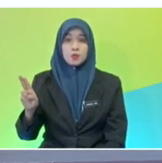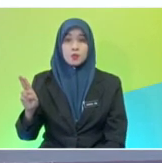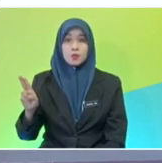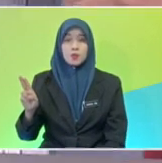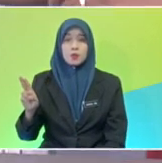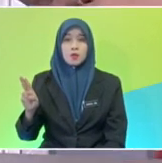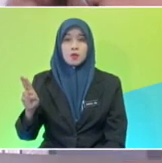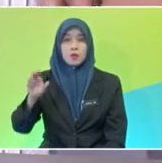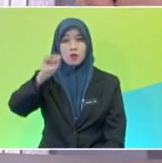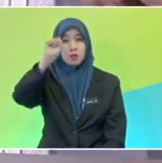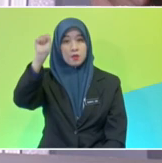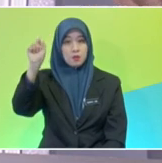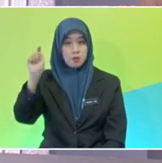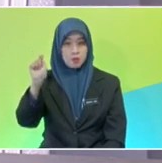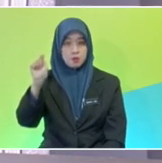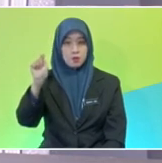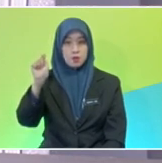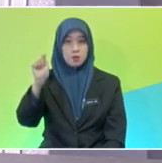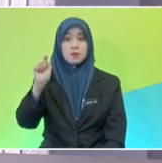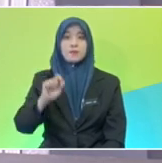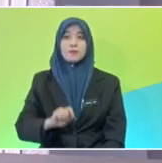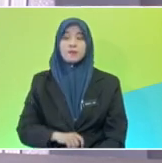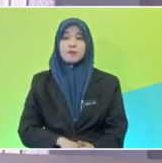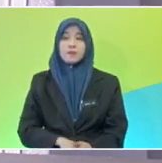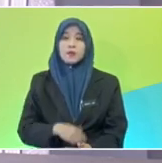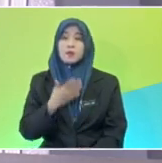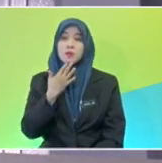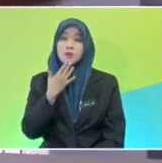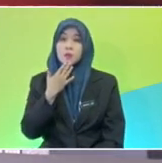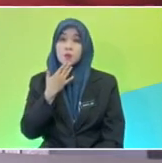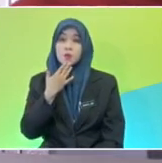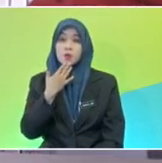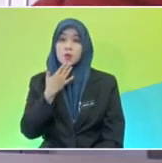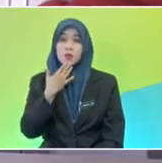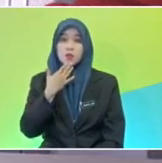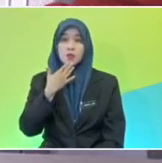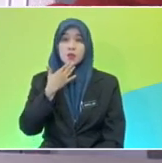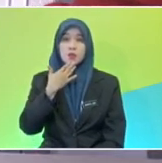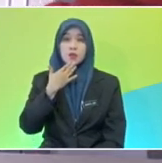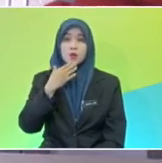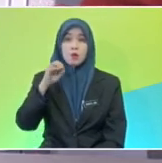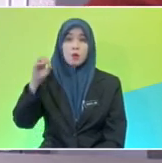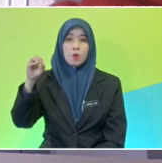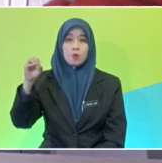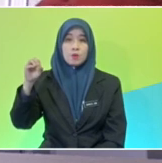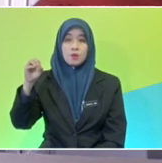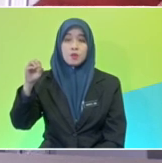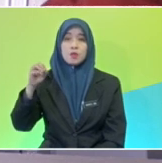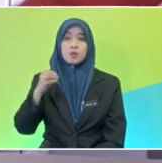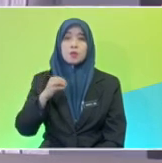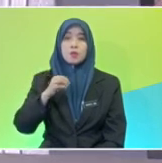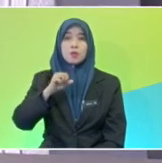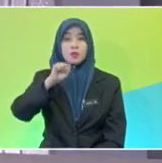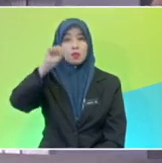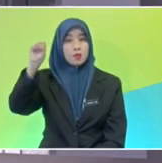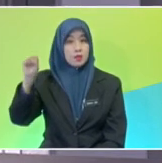Ha. Sabtu. Hari Sabtu. Ya. Yeah. Warna jingga pula? Ha, hari Selasa. Selasa.